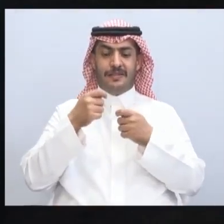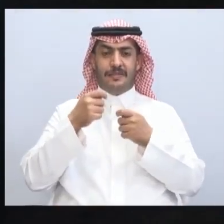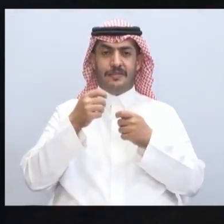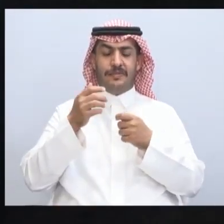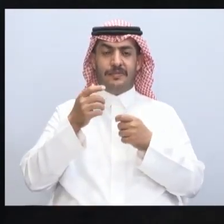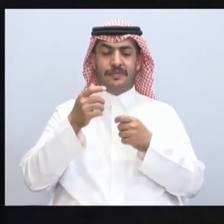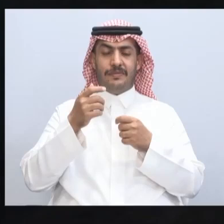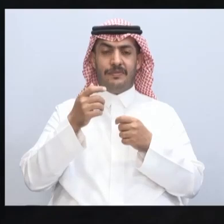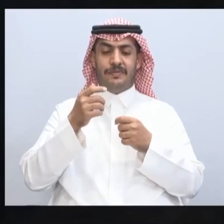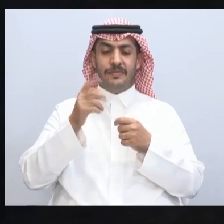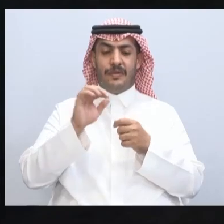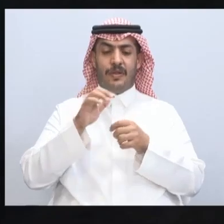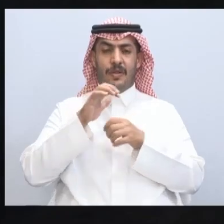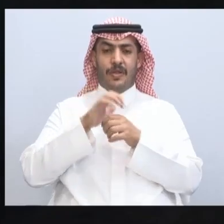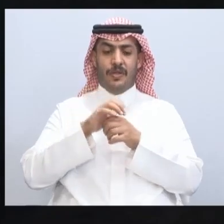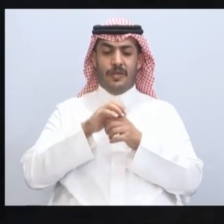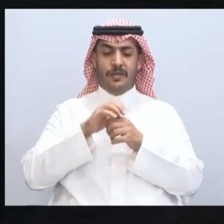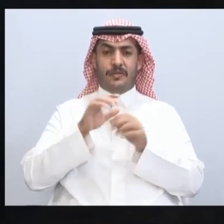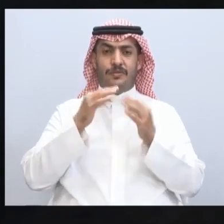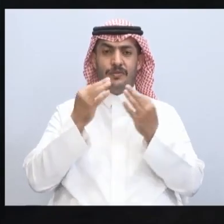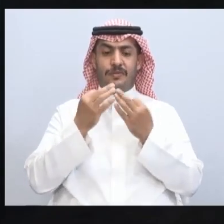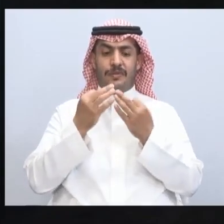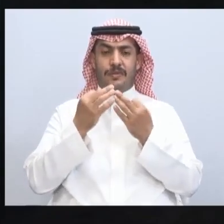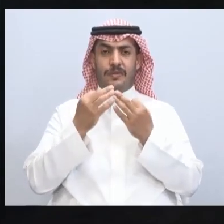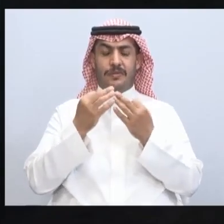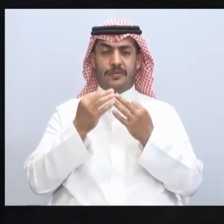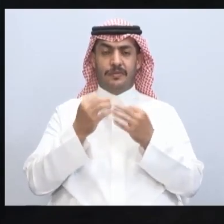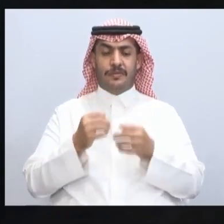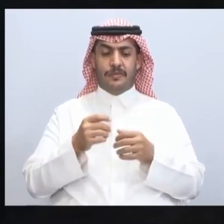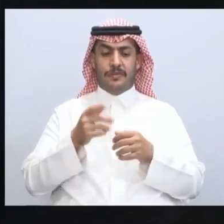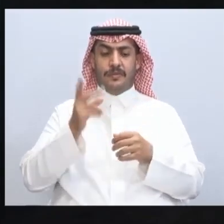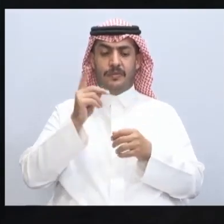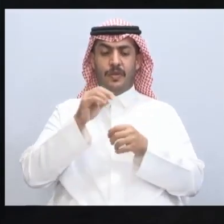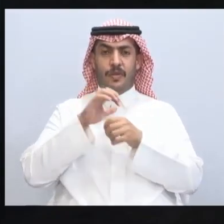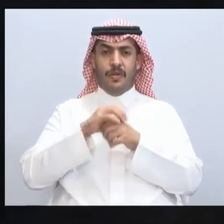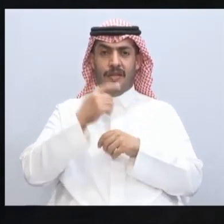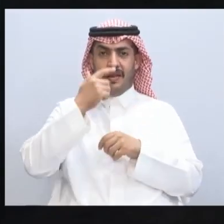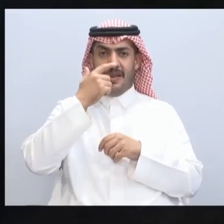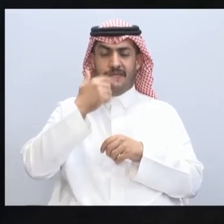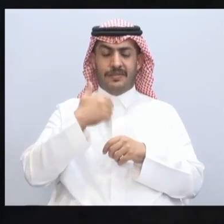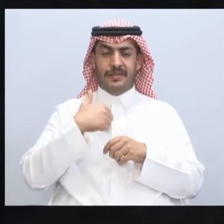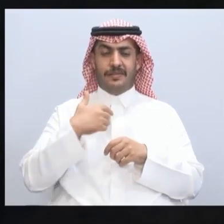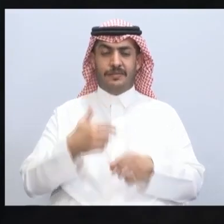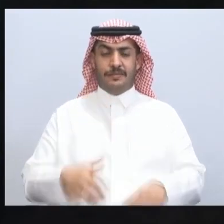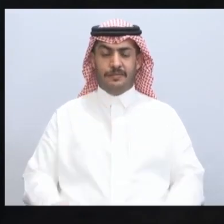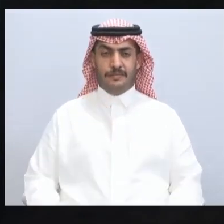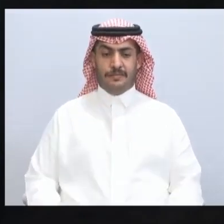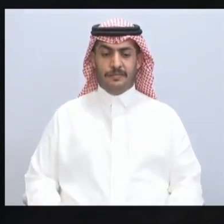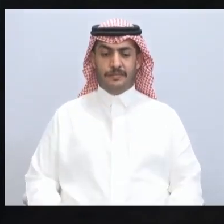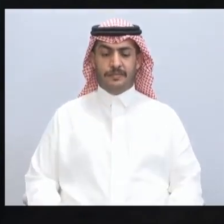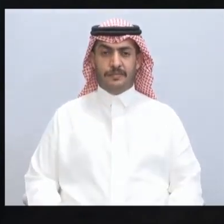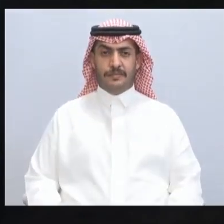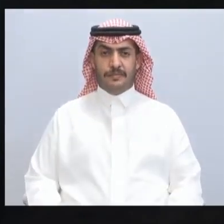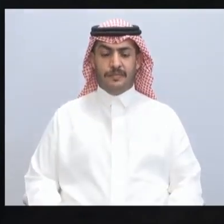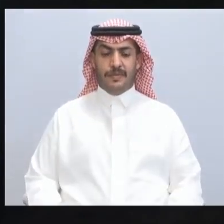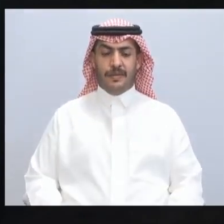ايضا ضغوط اجتماعيه ايضا والضغوط النفسيه بارك الله فيكم